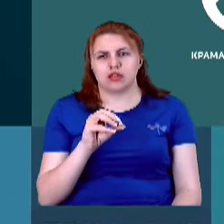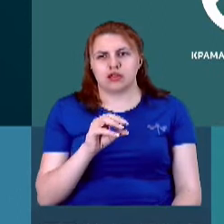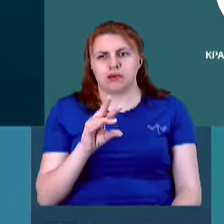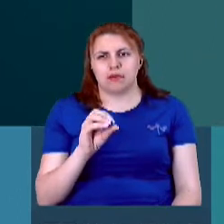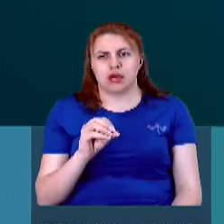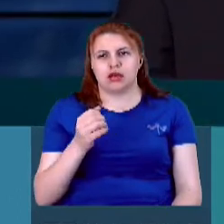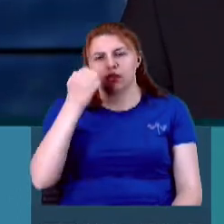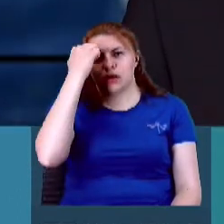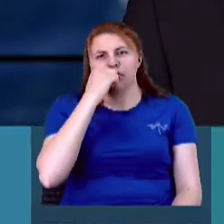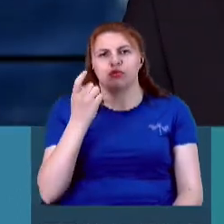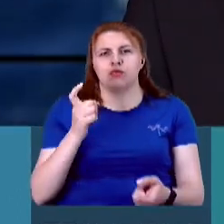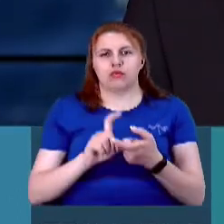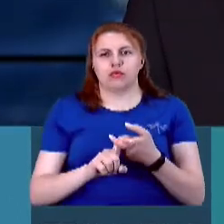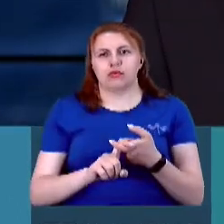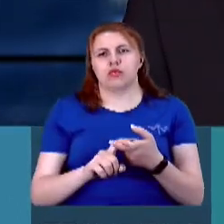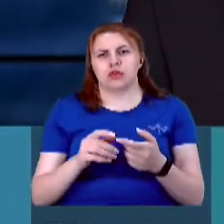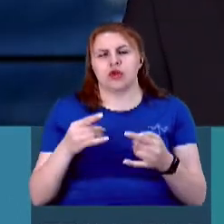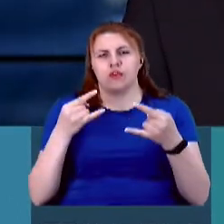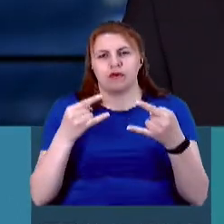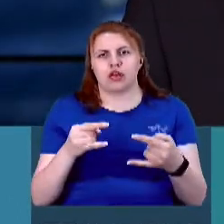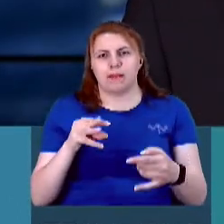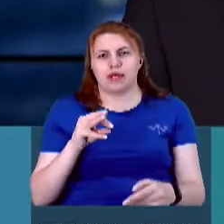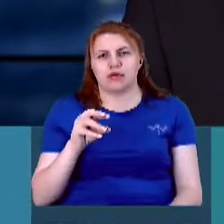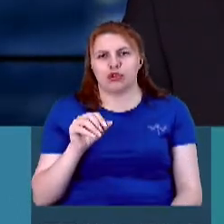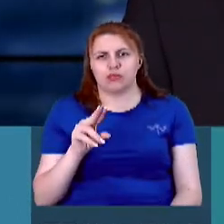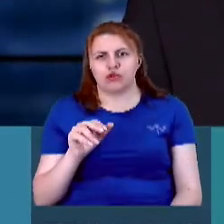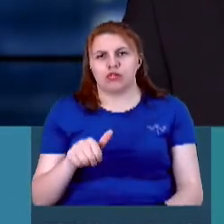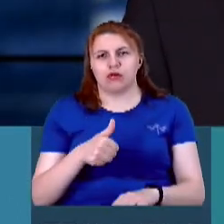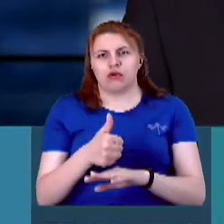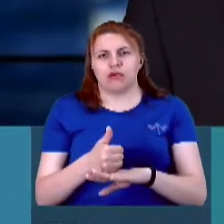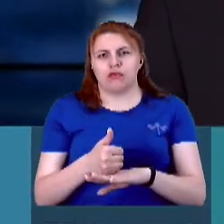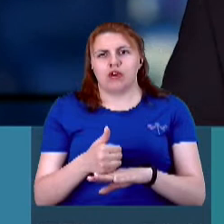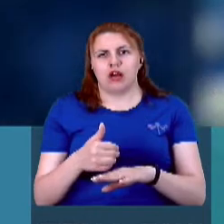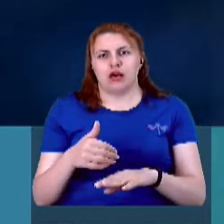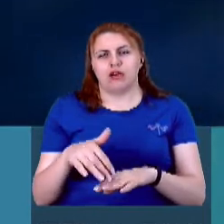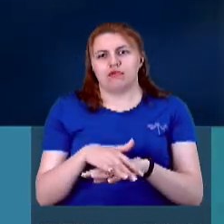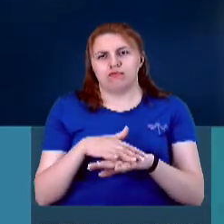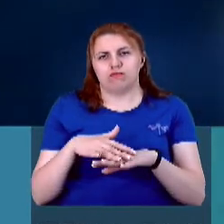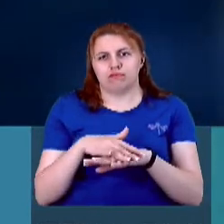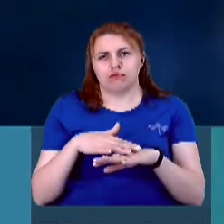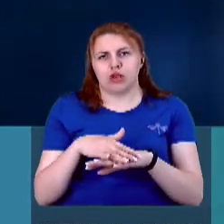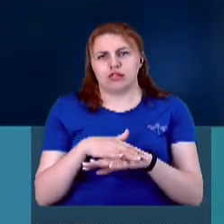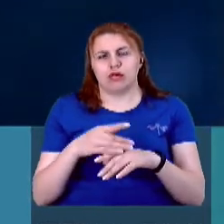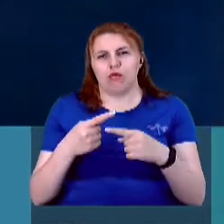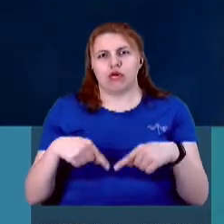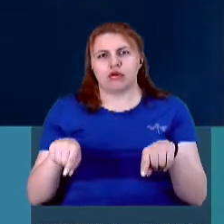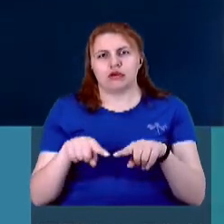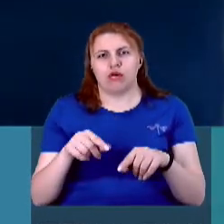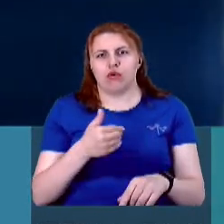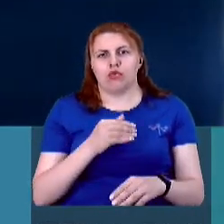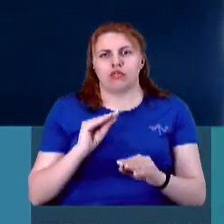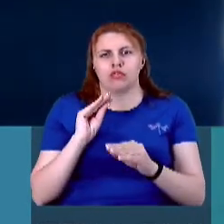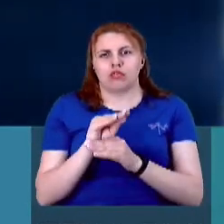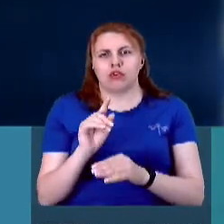за те, що приєдналися до нашого ефіру. Максим Потапчук, голова громадської організації «Лібери Лібератів», був з нами на зв'язку. Я хочу додати, що ми також